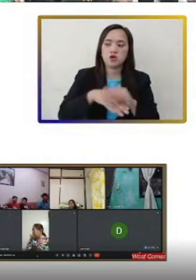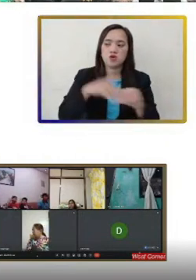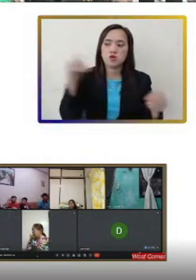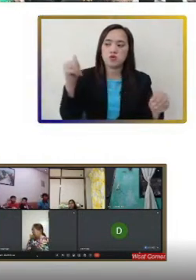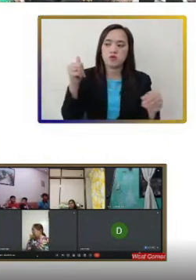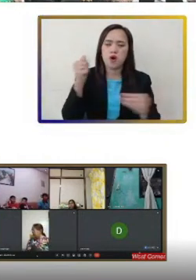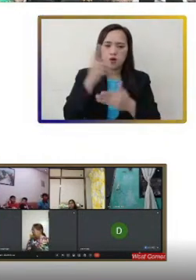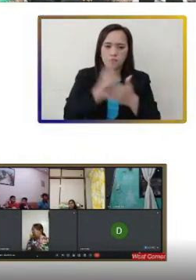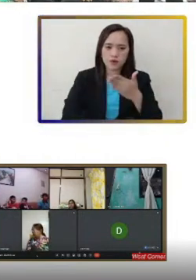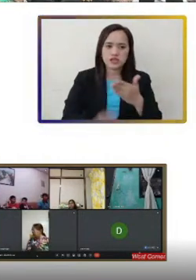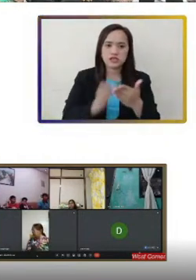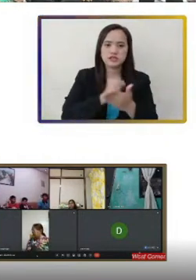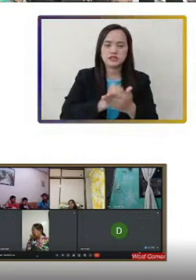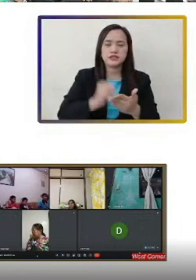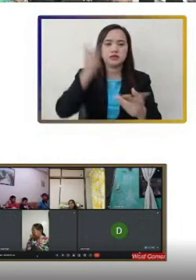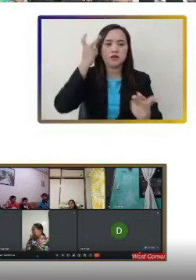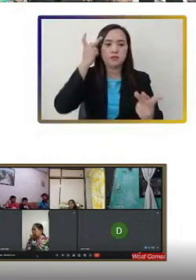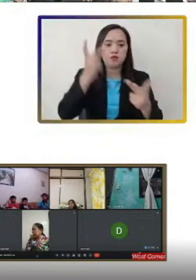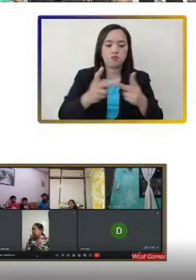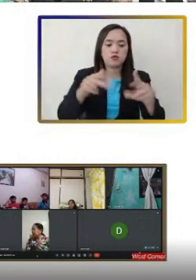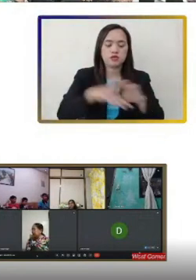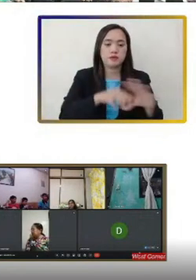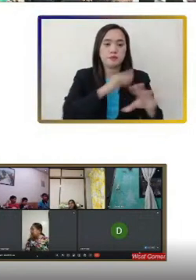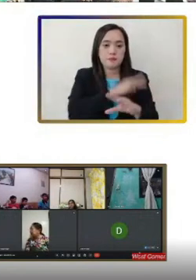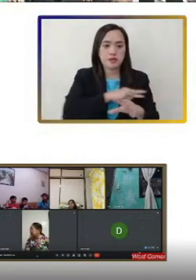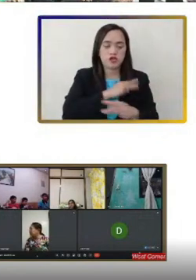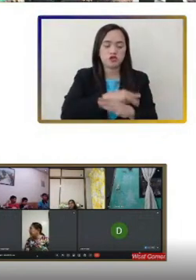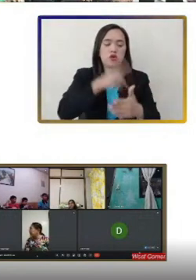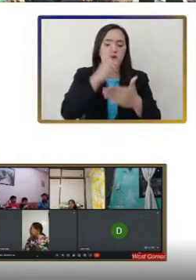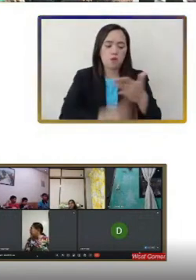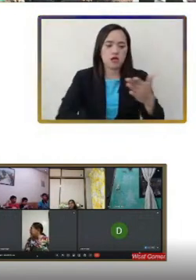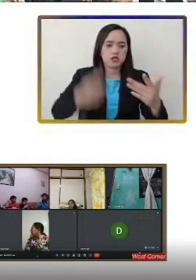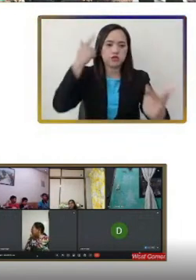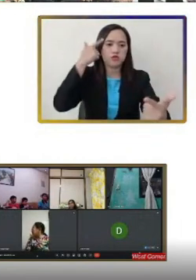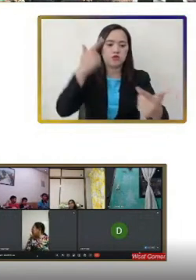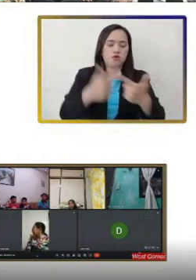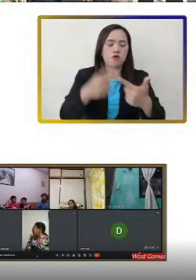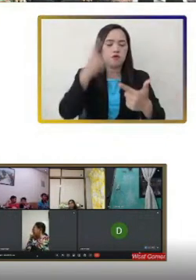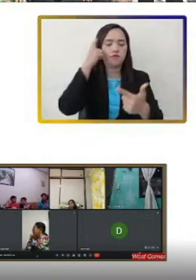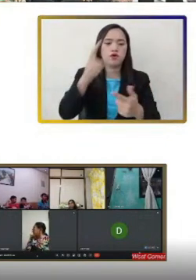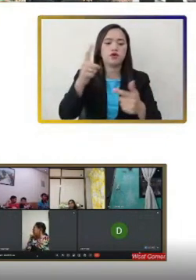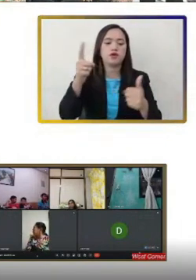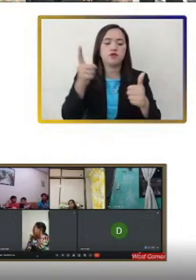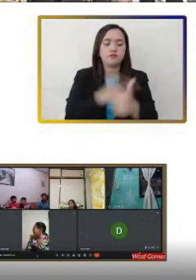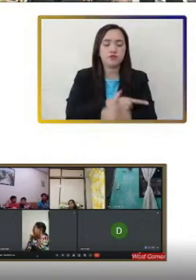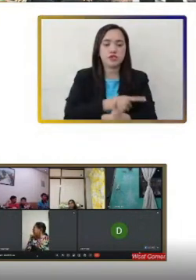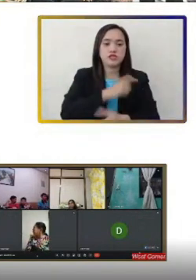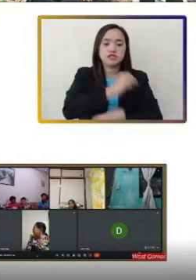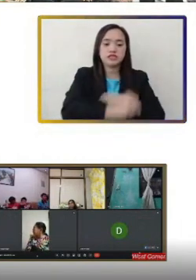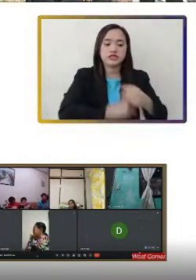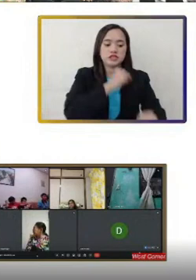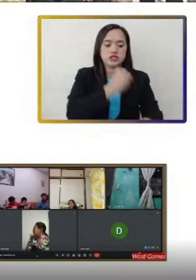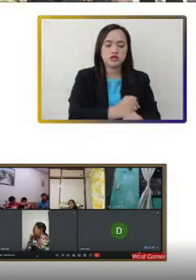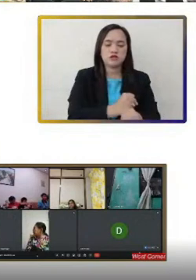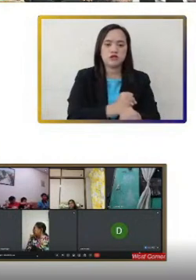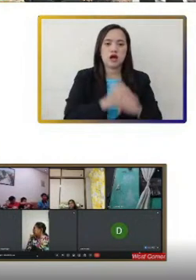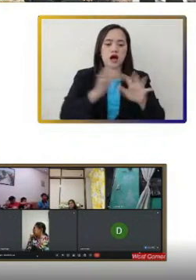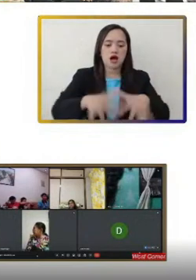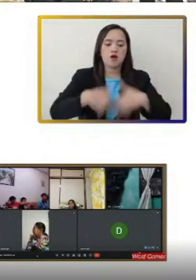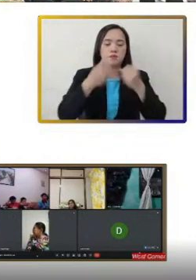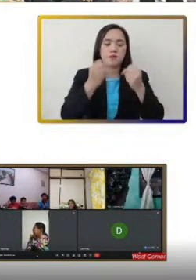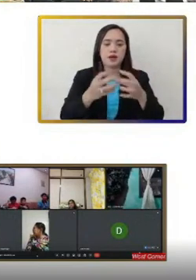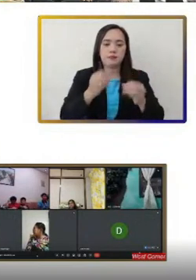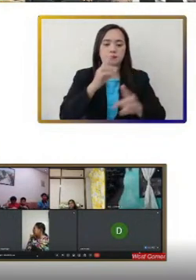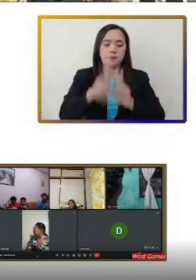nilang mangyari sa mission. Ano ang goal nila? For the first year, ilang tao ang inaasahan nila